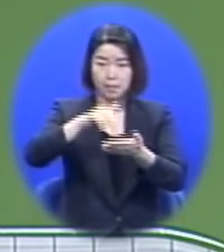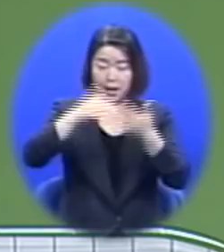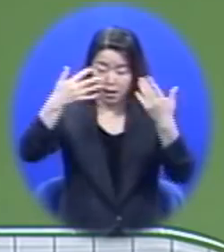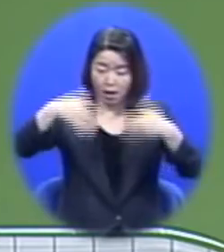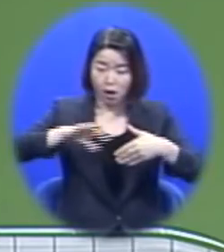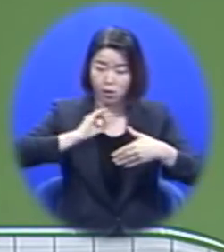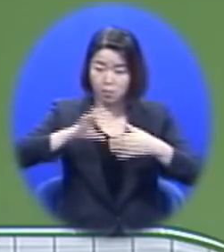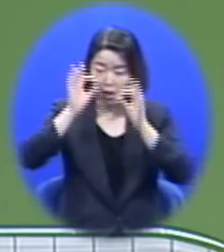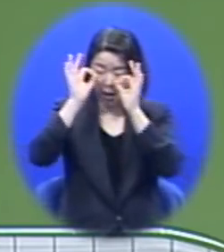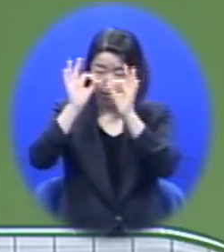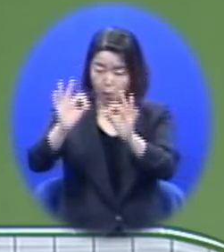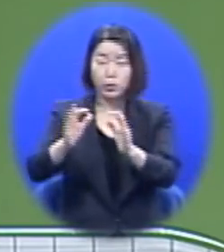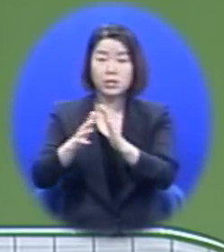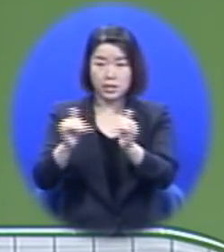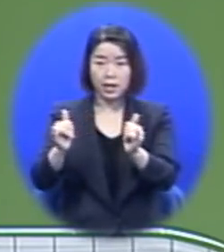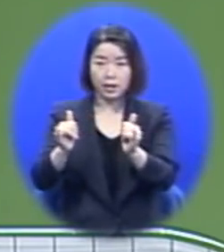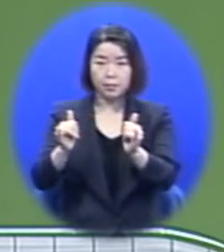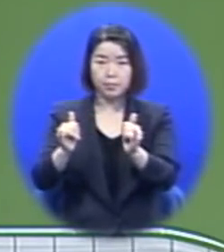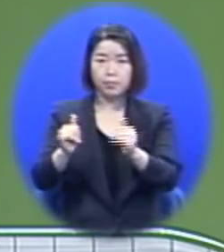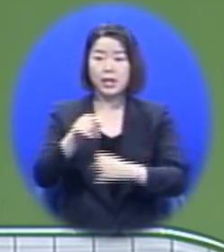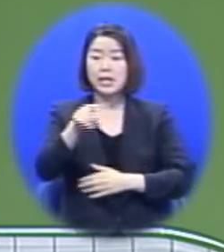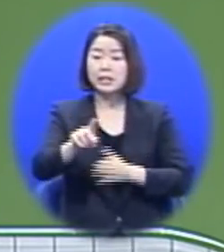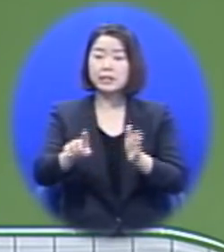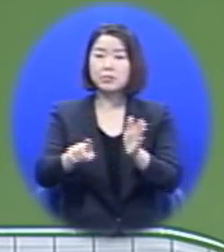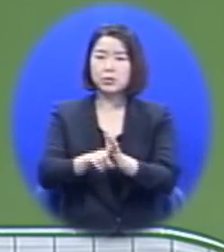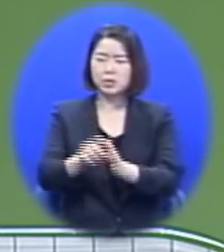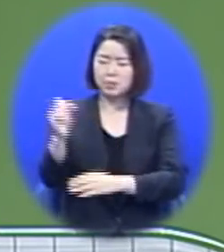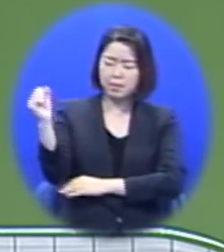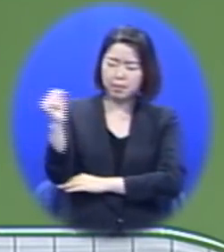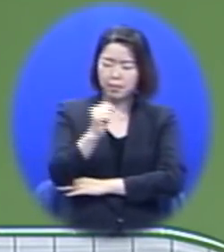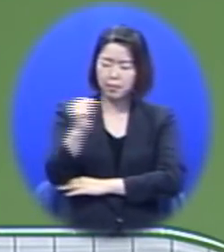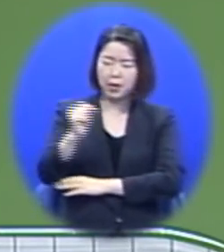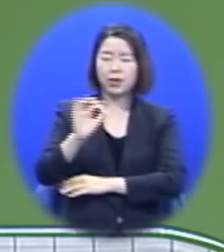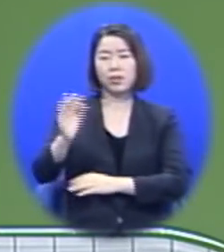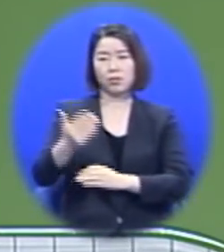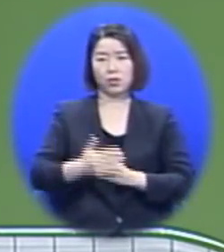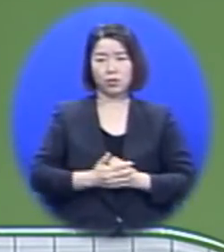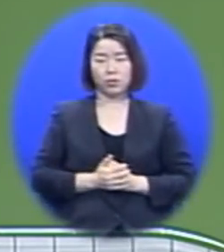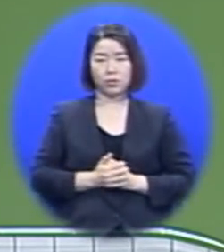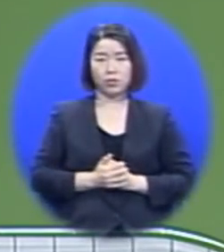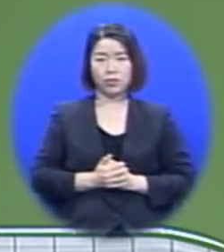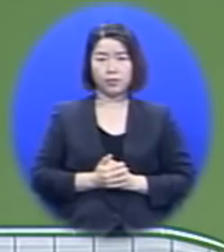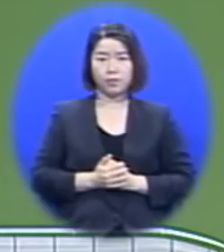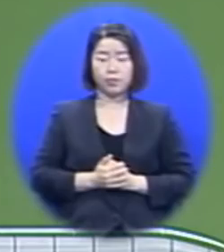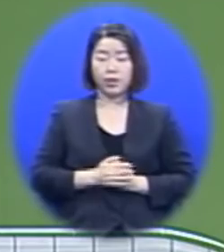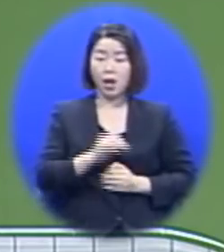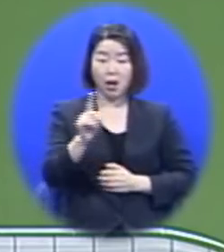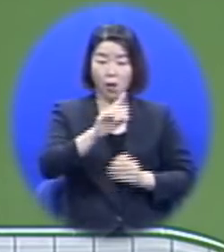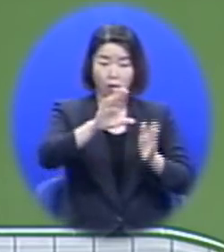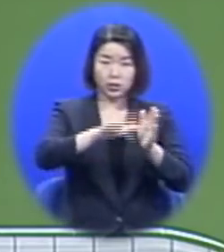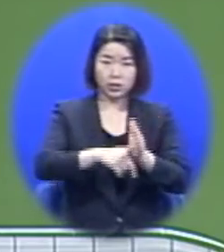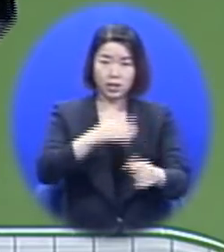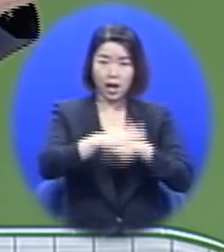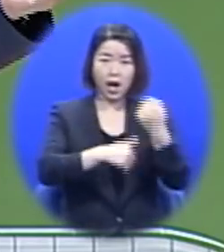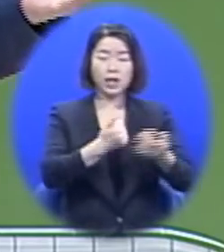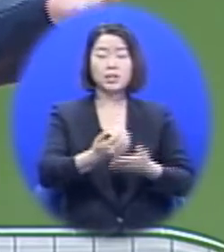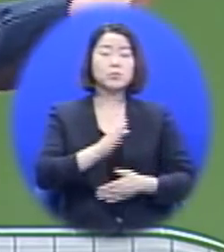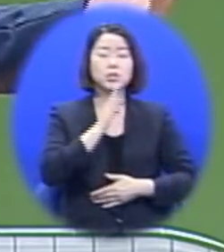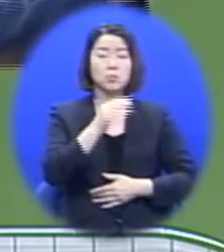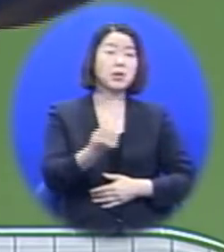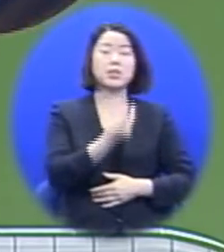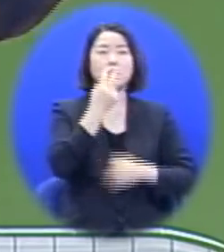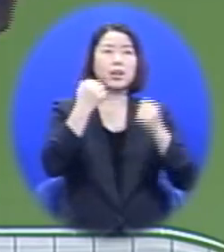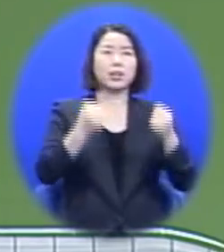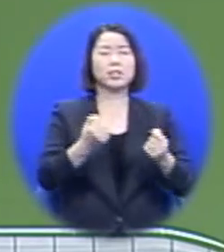여건만 바라보는 사람은 그 믿음이 요동할 수밖에 없습니다. 어느 때는 하나님은 정말